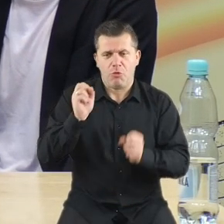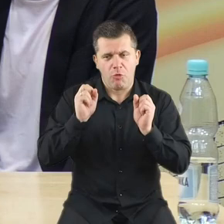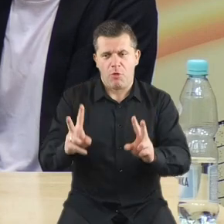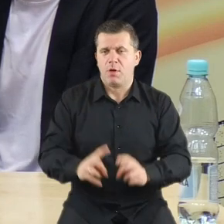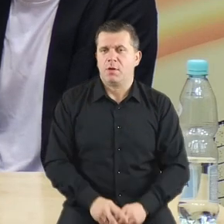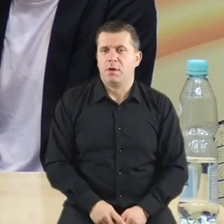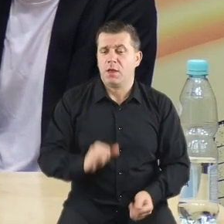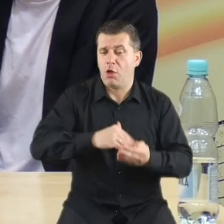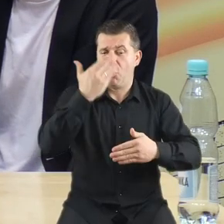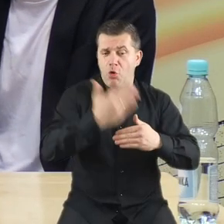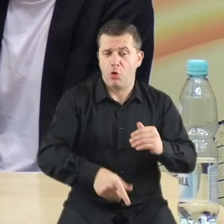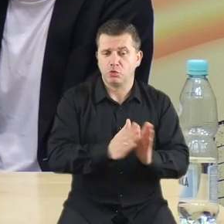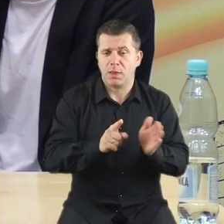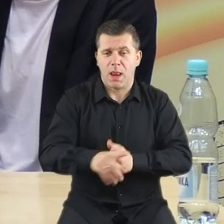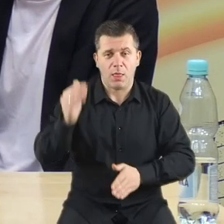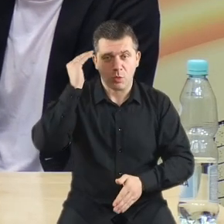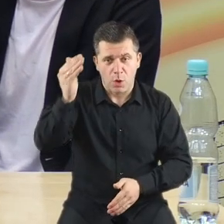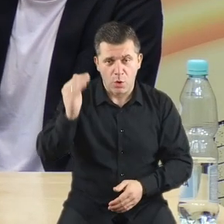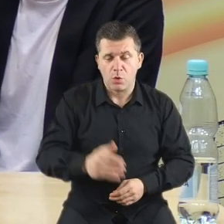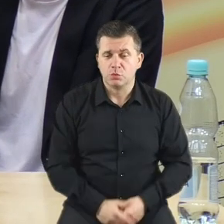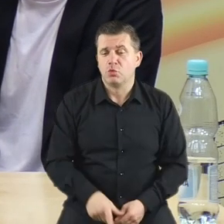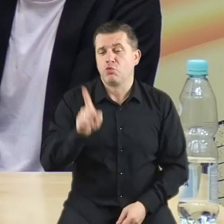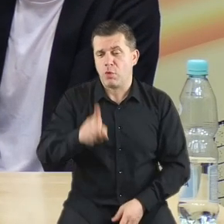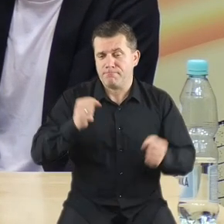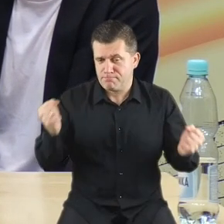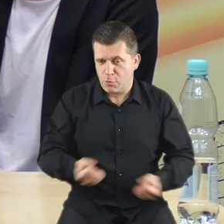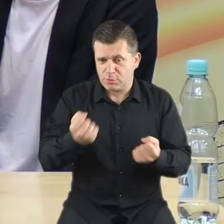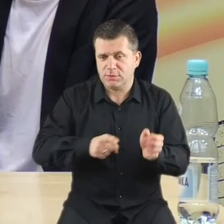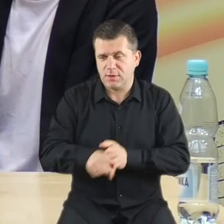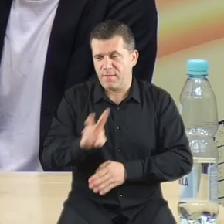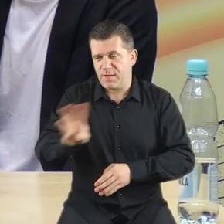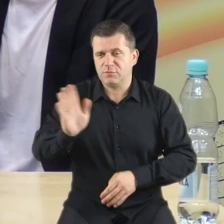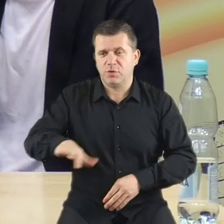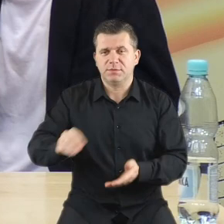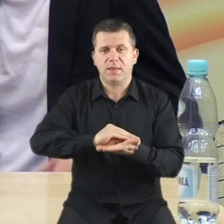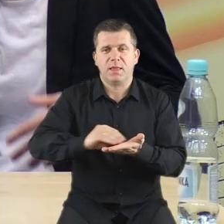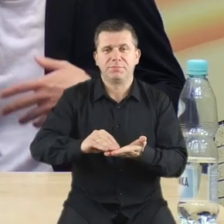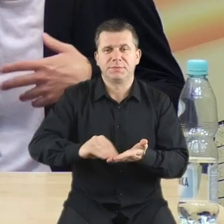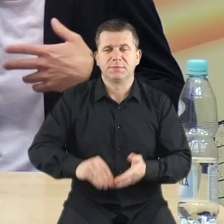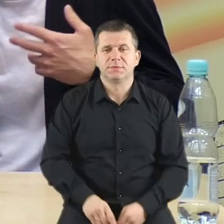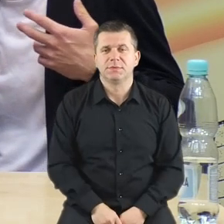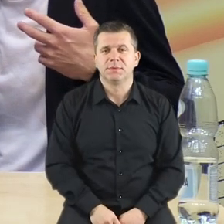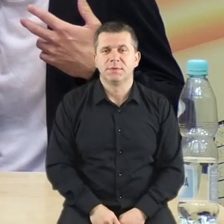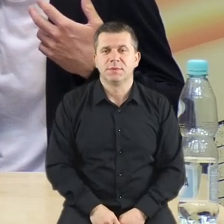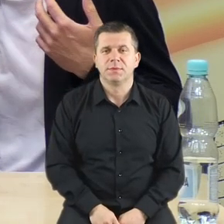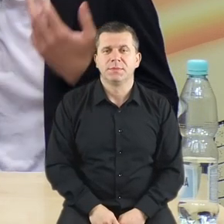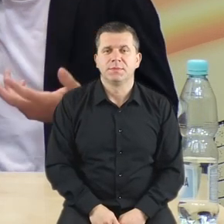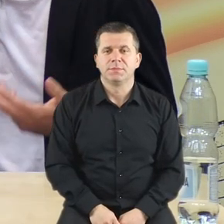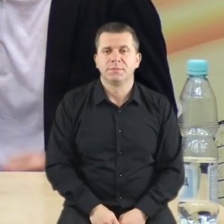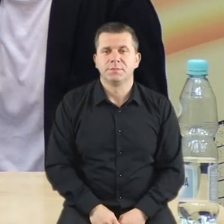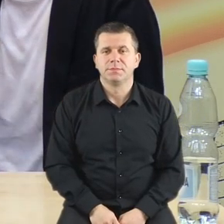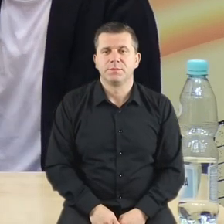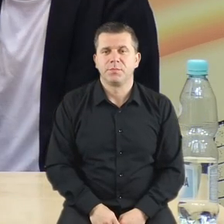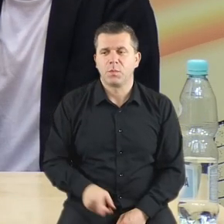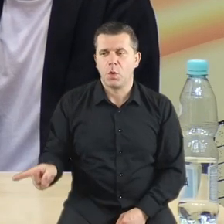skończę książkę dla dorosłych, to postaram się coś dla was napisać. No i oni jakby zamówili